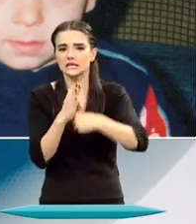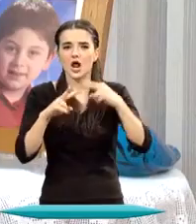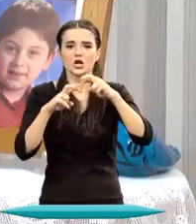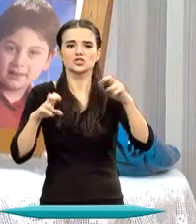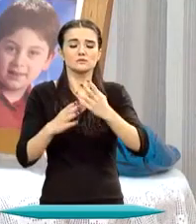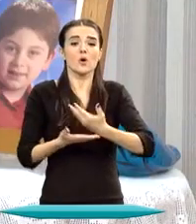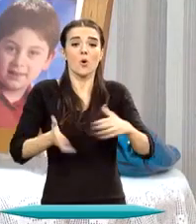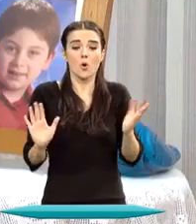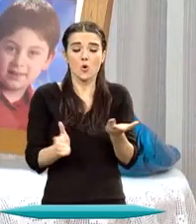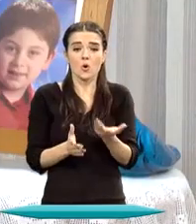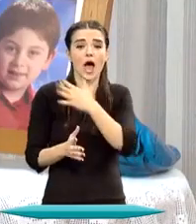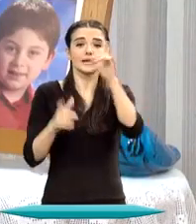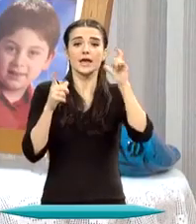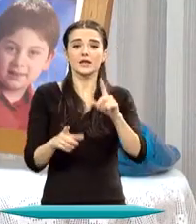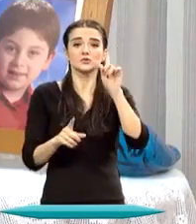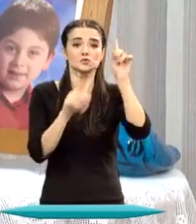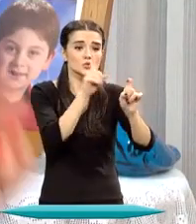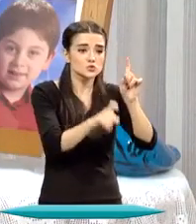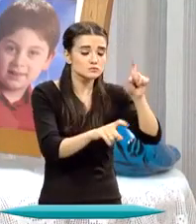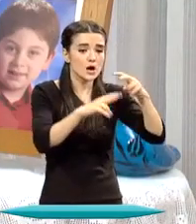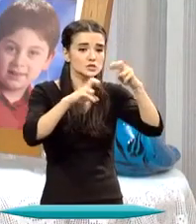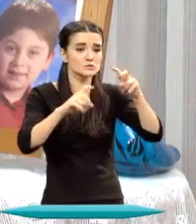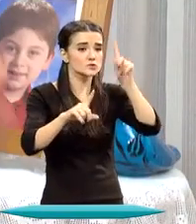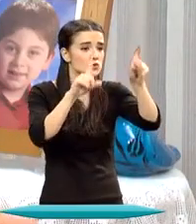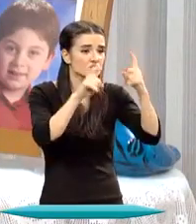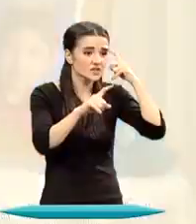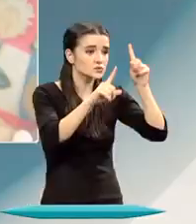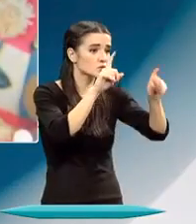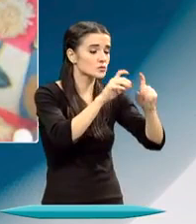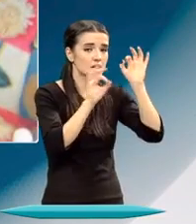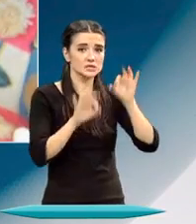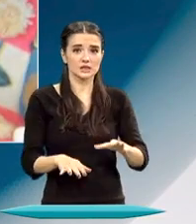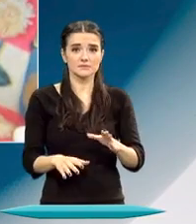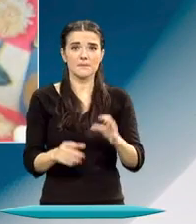kadar derin araştırma yapabileceğimiz bir şeyler yok. Her yere sormaya, araştırmaya başladık.